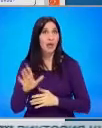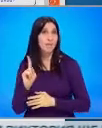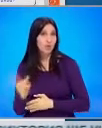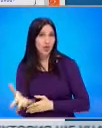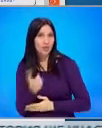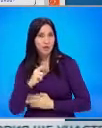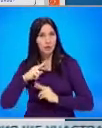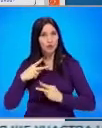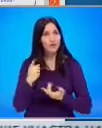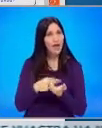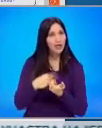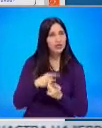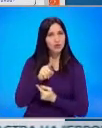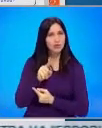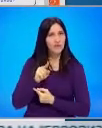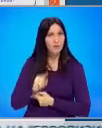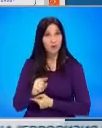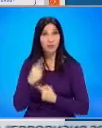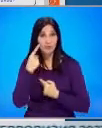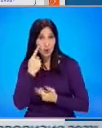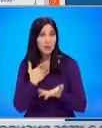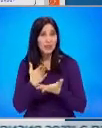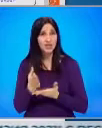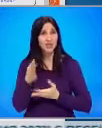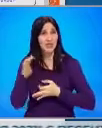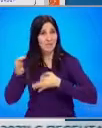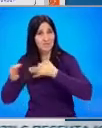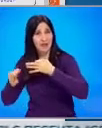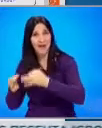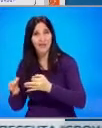най-често задаваните въпроси за симптомите, начините на предаване